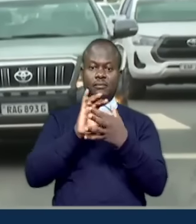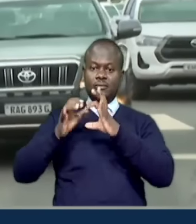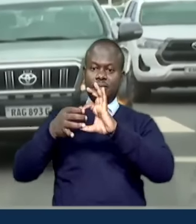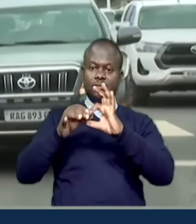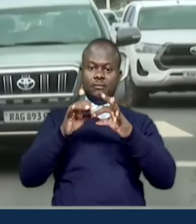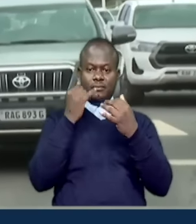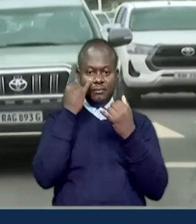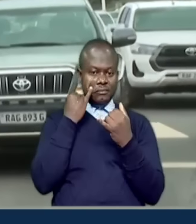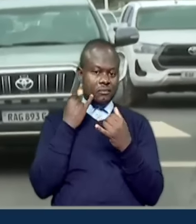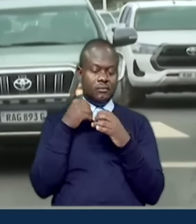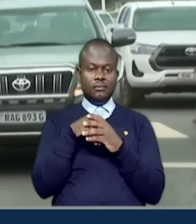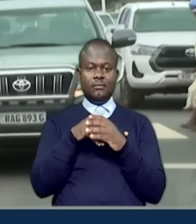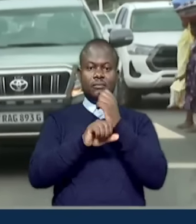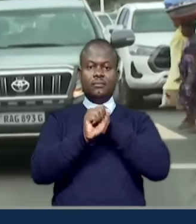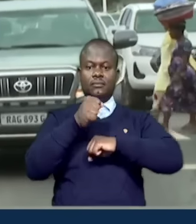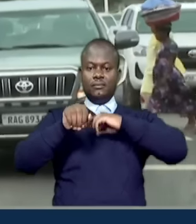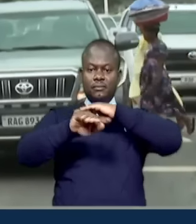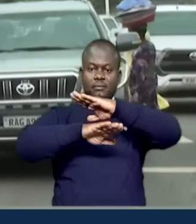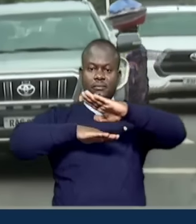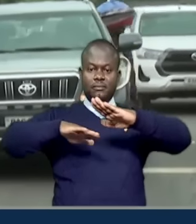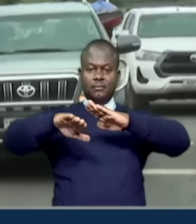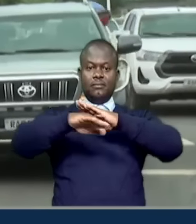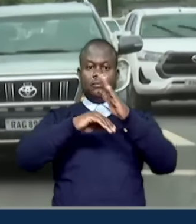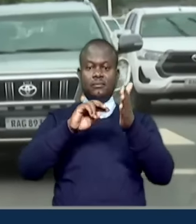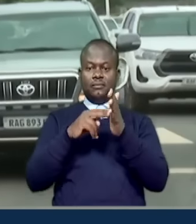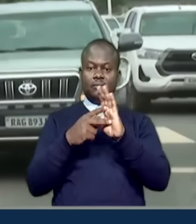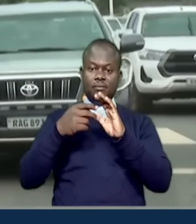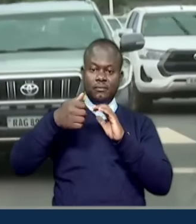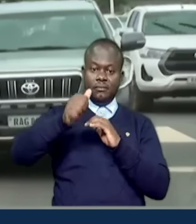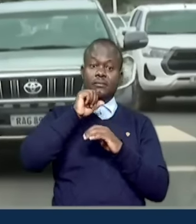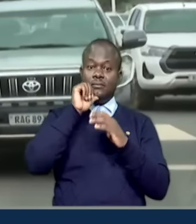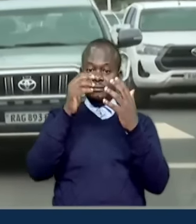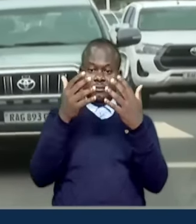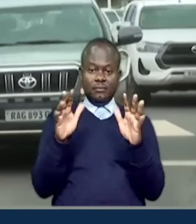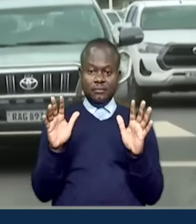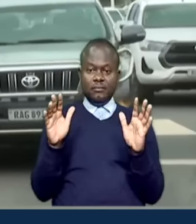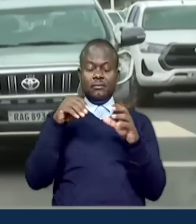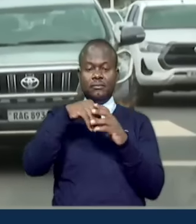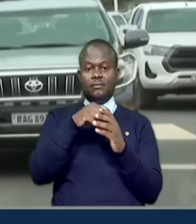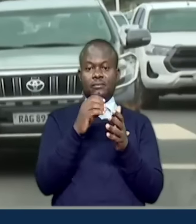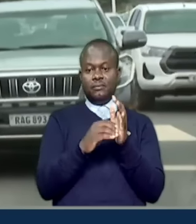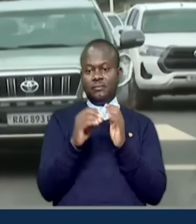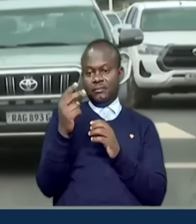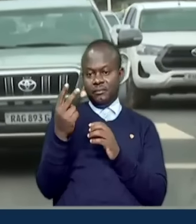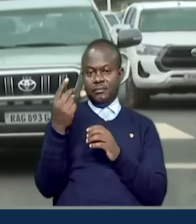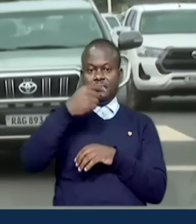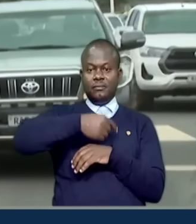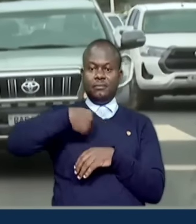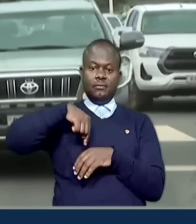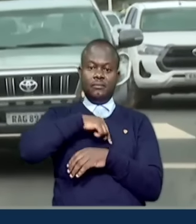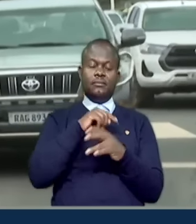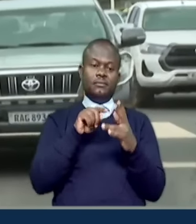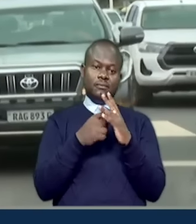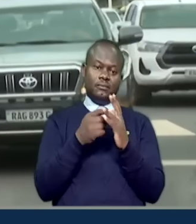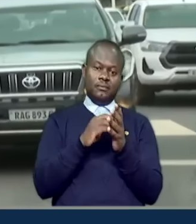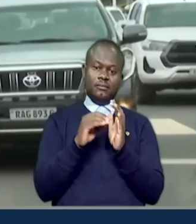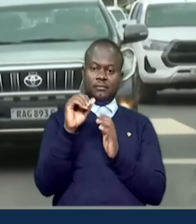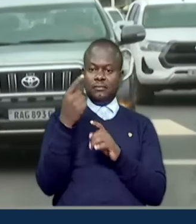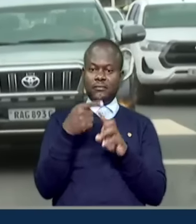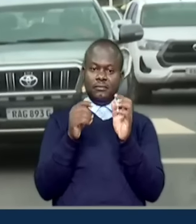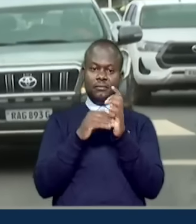mu bikorwa remezo ari uyu mushinga ubwawo ntabwo urangiye urimo ibice bibiri uyu munsi twatashye igice cya mbere